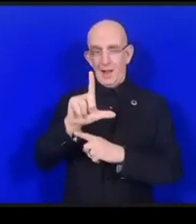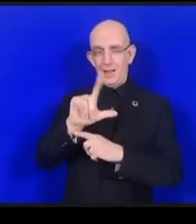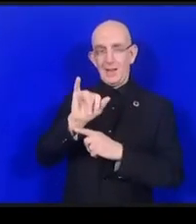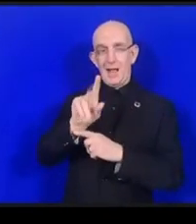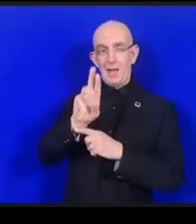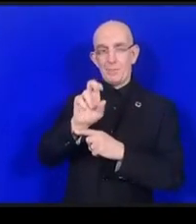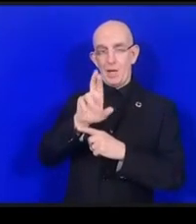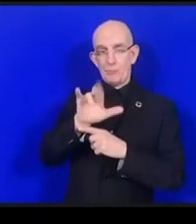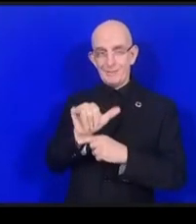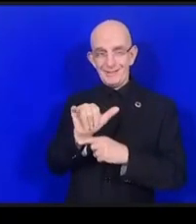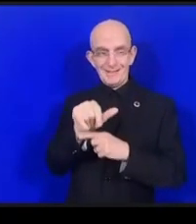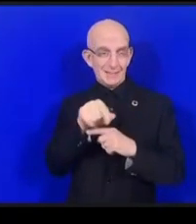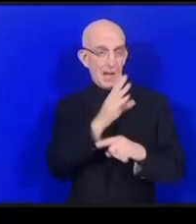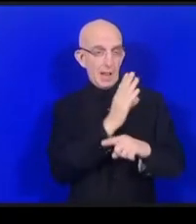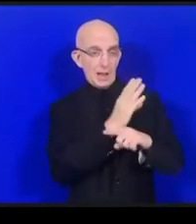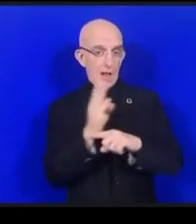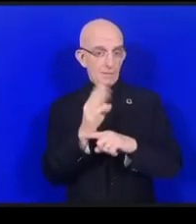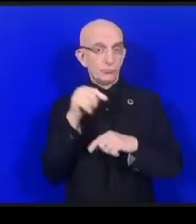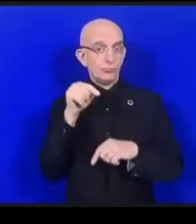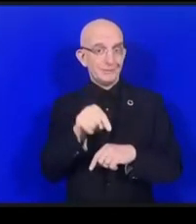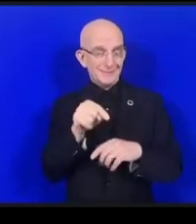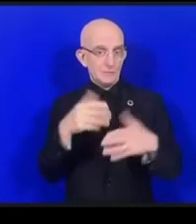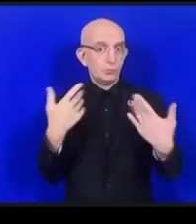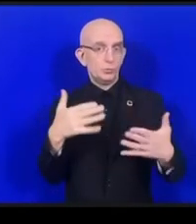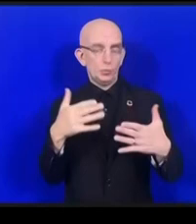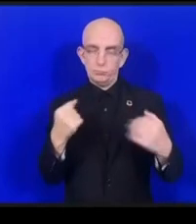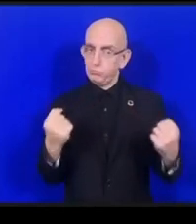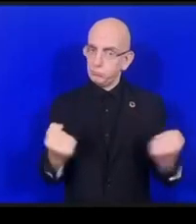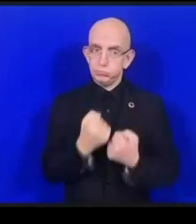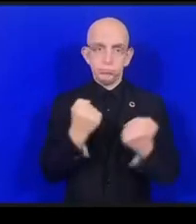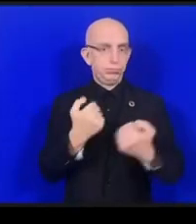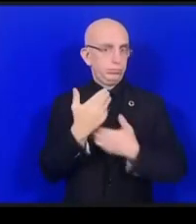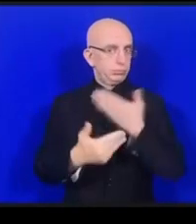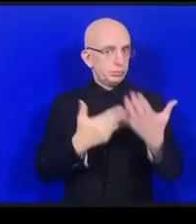и у нас здесь даже представлена Международная